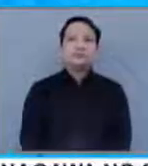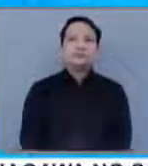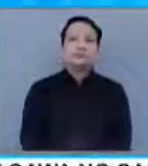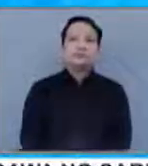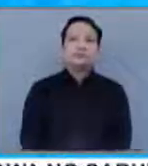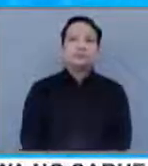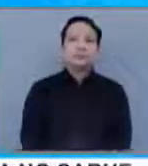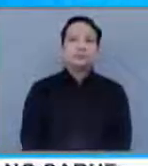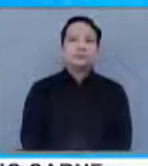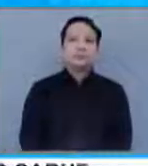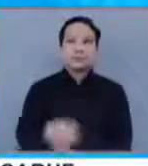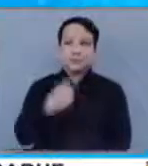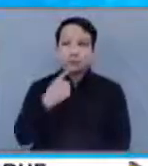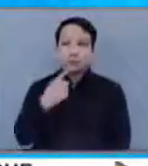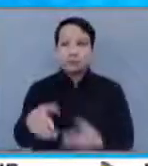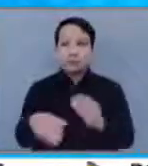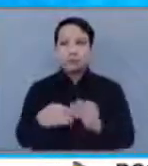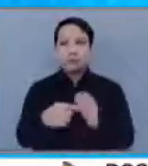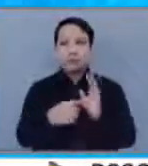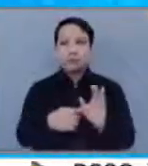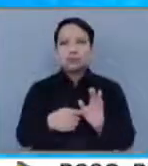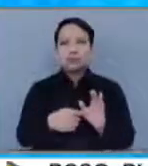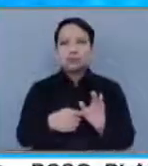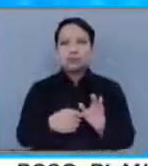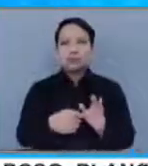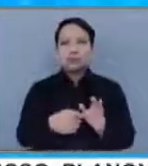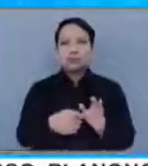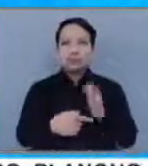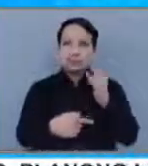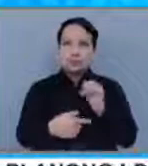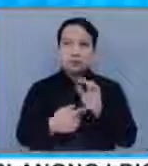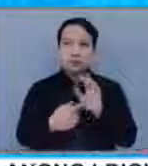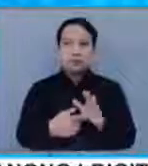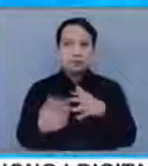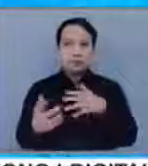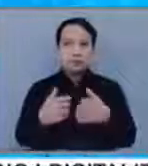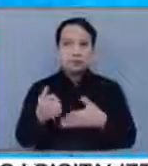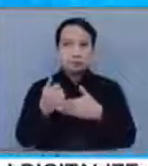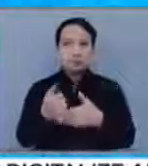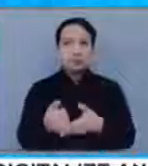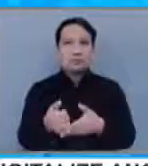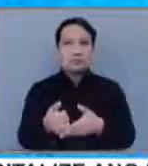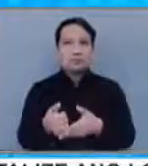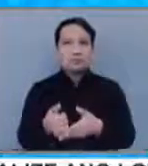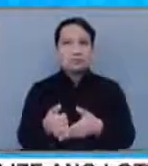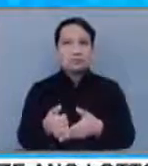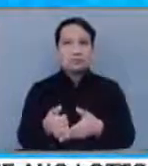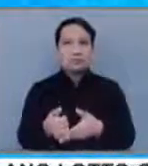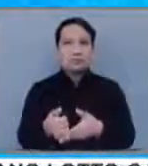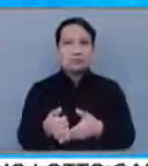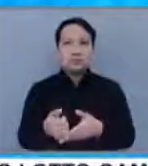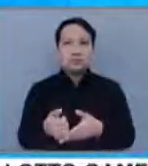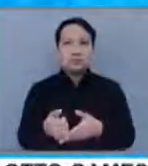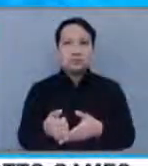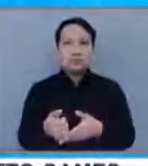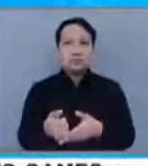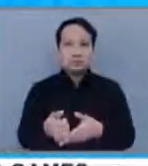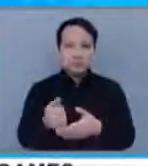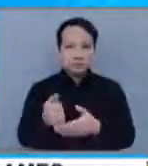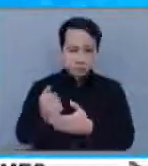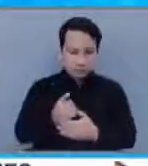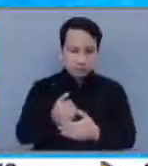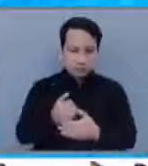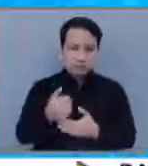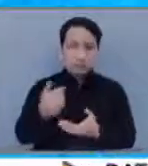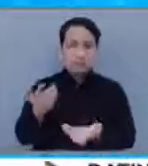sa kanyang mga obra. Dahil aniya, makatutulong ito sa pantustos sa kanyang pag-aaral. Ang